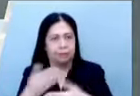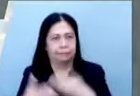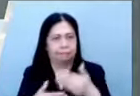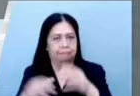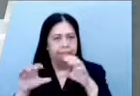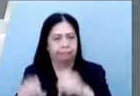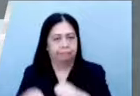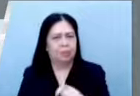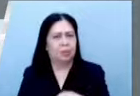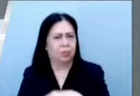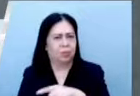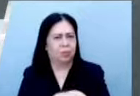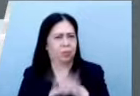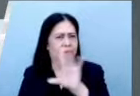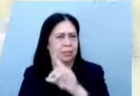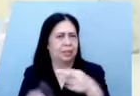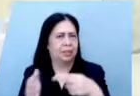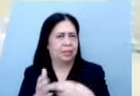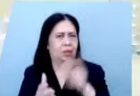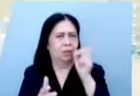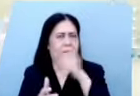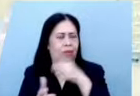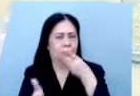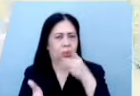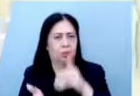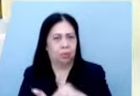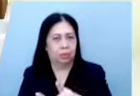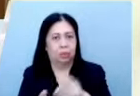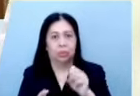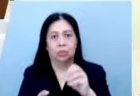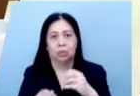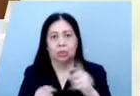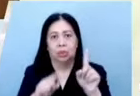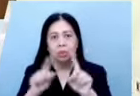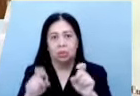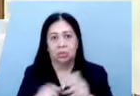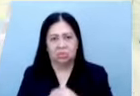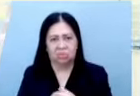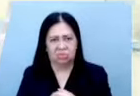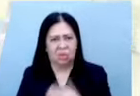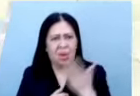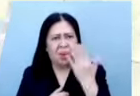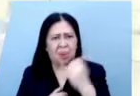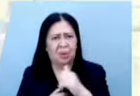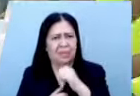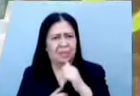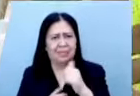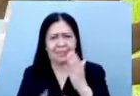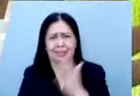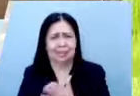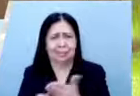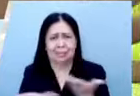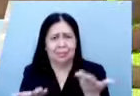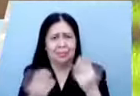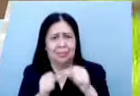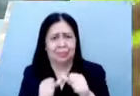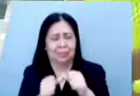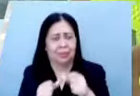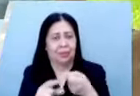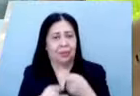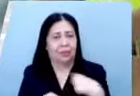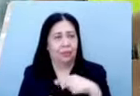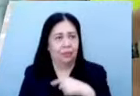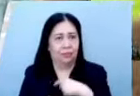nang kilala ang Recto sa peking dokumento kaya marahil ang tanong mo rin, bakit hindi sila masawata? Based on our intelligence